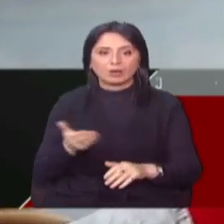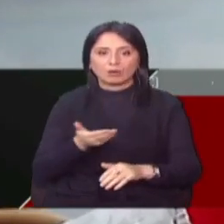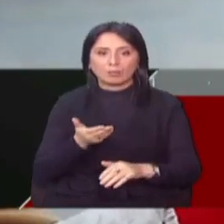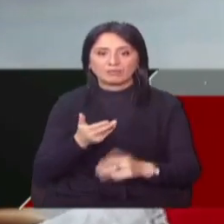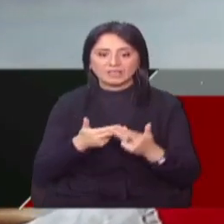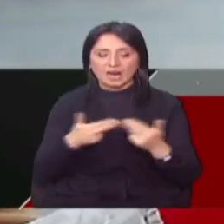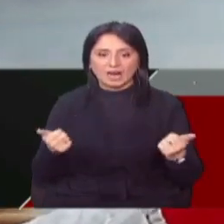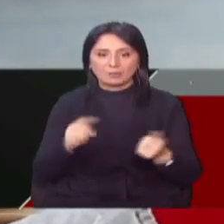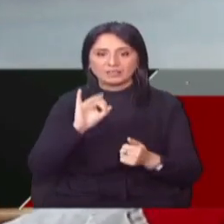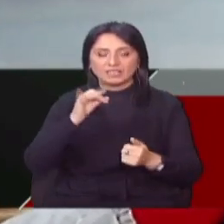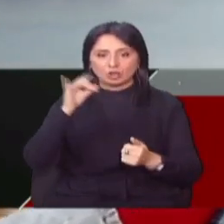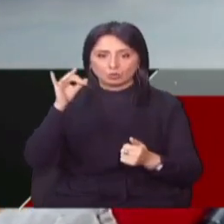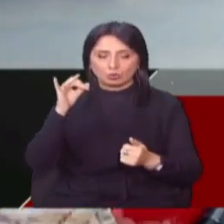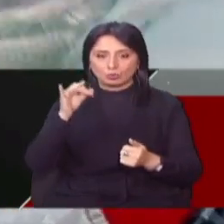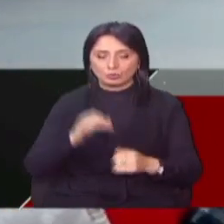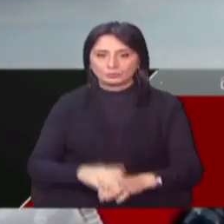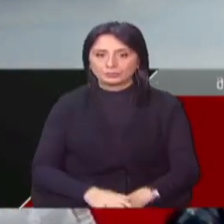romelis aghiarebs istoriu